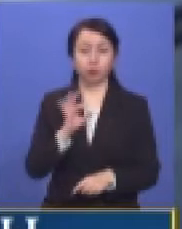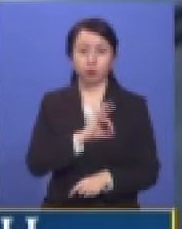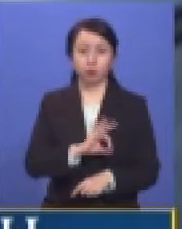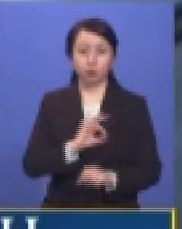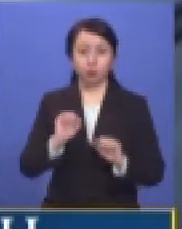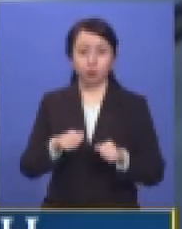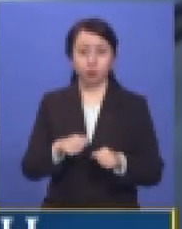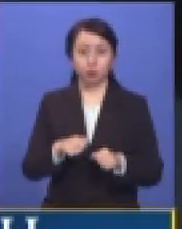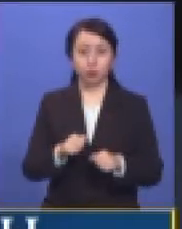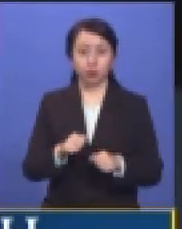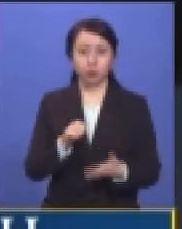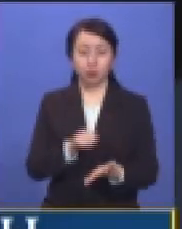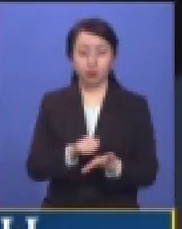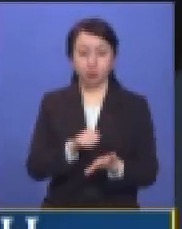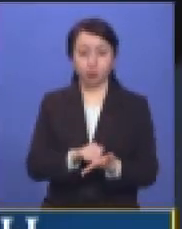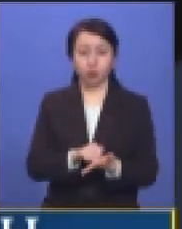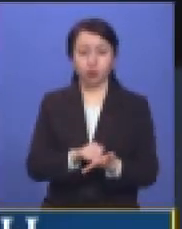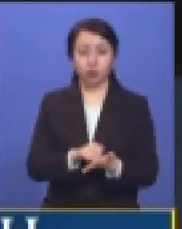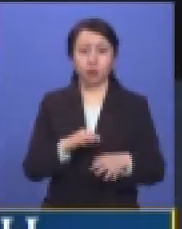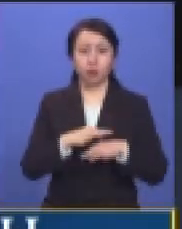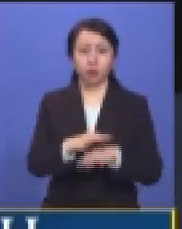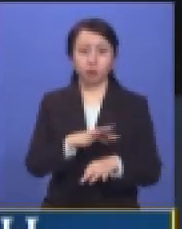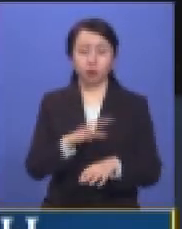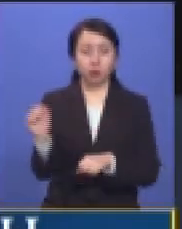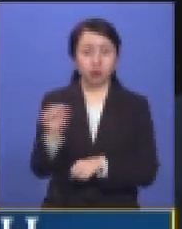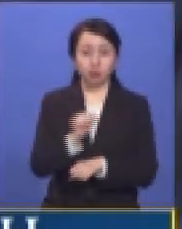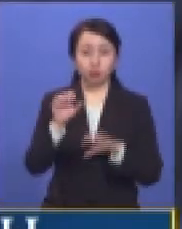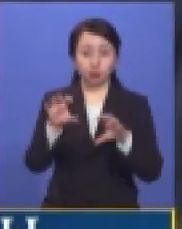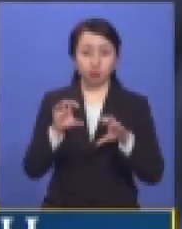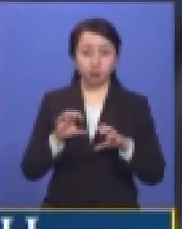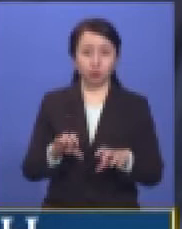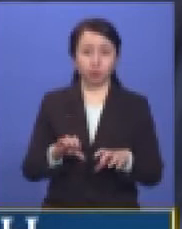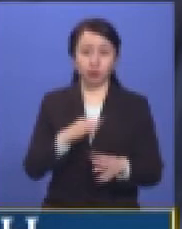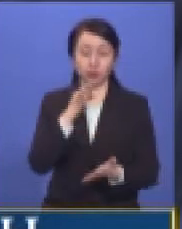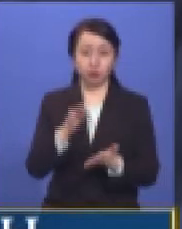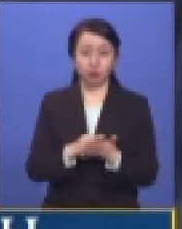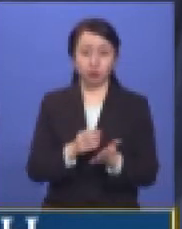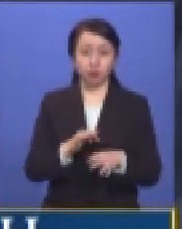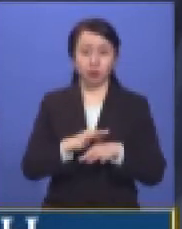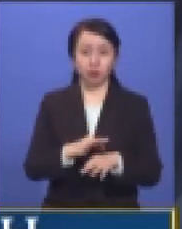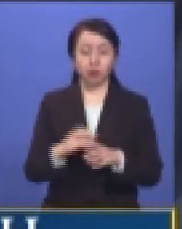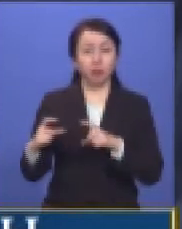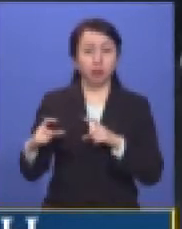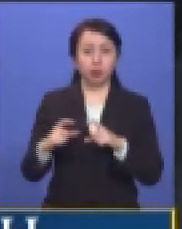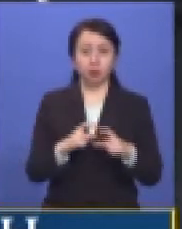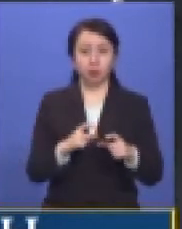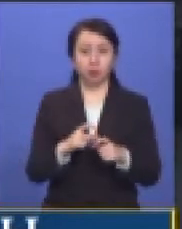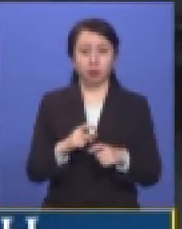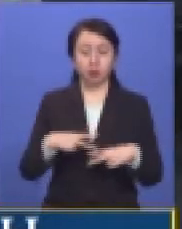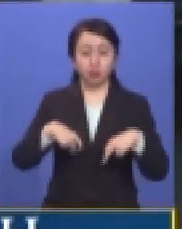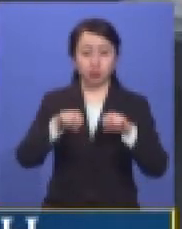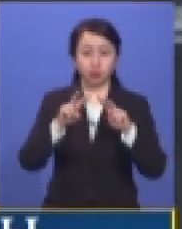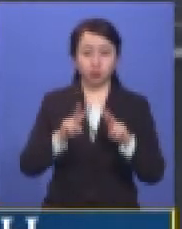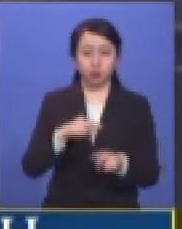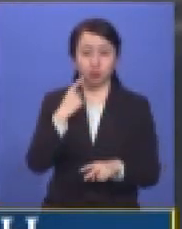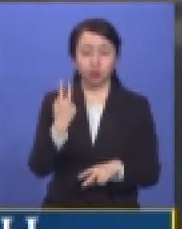тыйым салынбайды. Құқық белгілейтін құжаттар болмаған жағдайда жүргізуші заңды белгіленген жауапкершілікке тартылады. Транзит операциясы аясында мамандандырылған